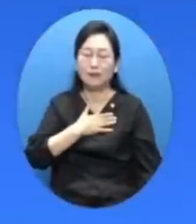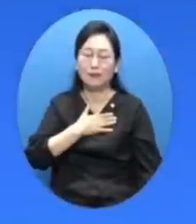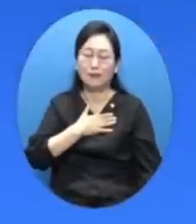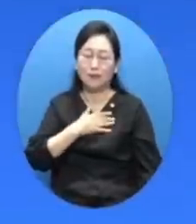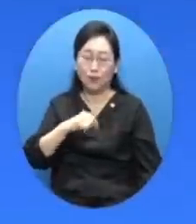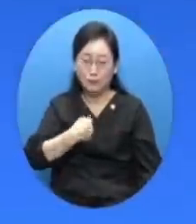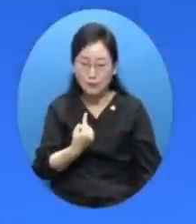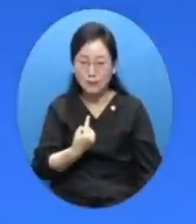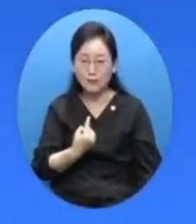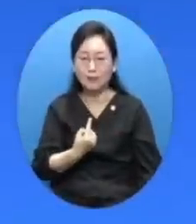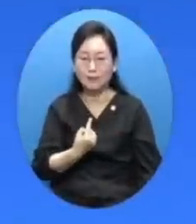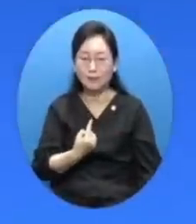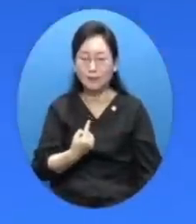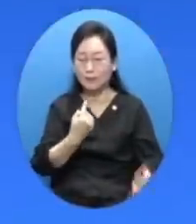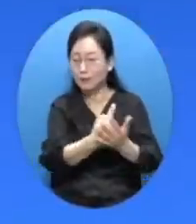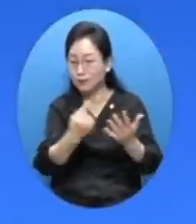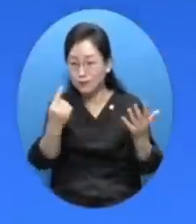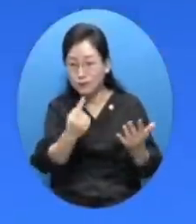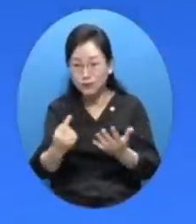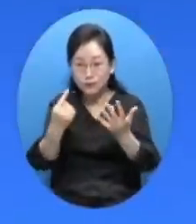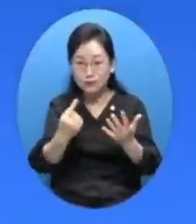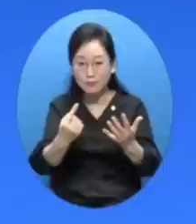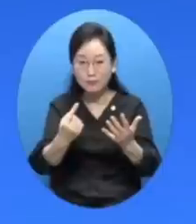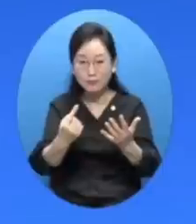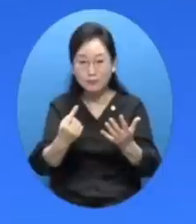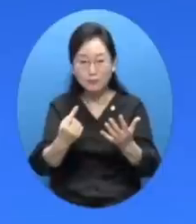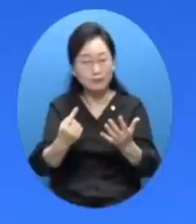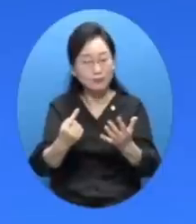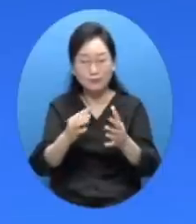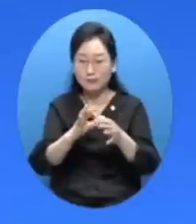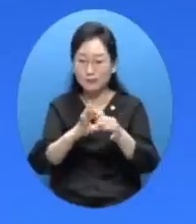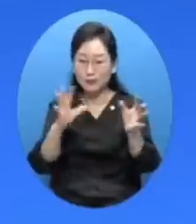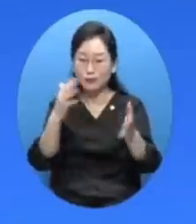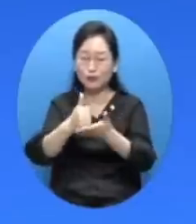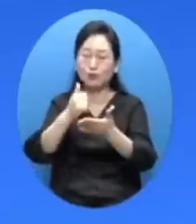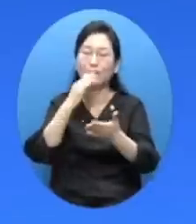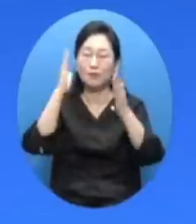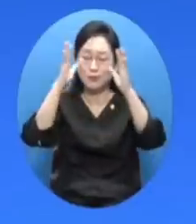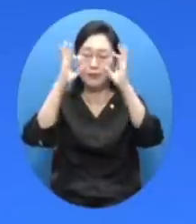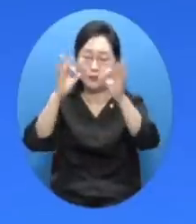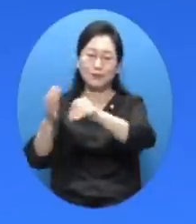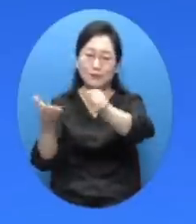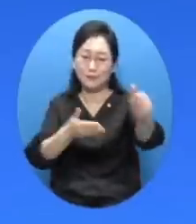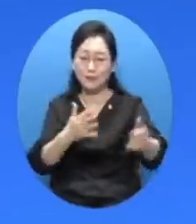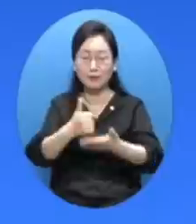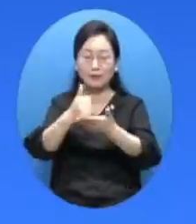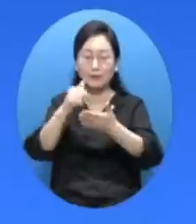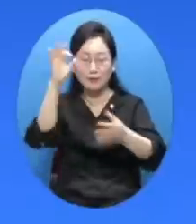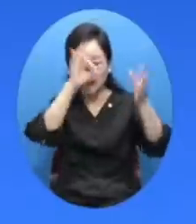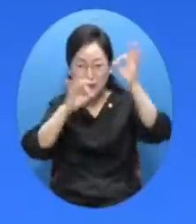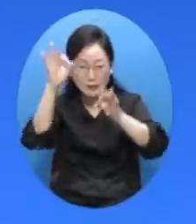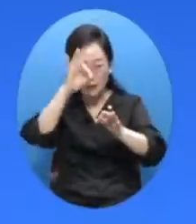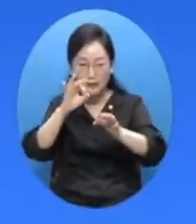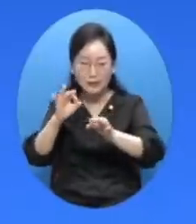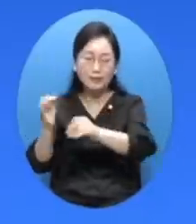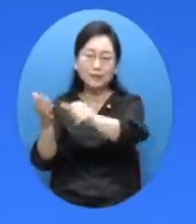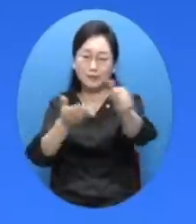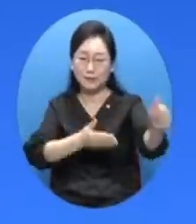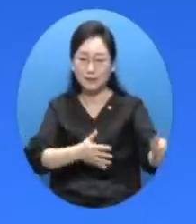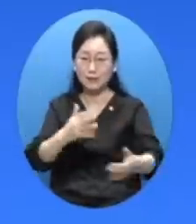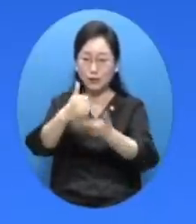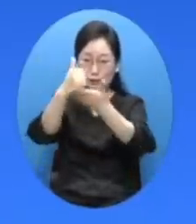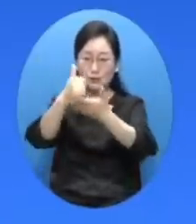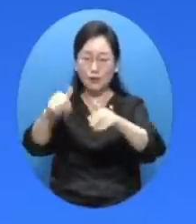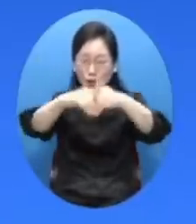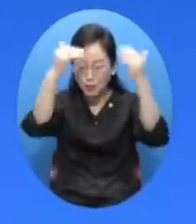내동댕이 쳐진 인생을 살고 있다고 할지라도 주님만 바라보시기 바랍니다. 주님만 찾으시기 바랍니다. 길게